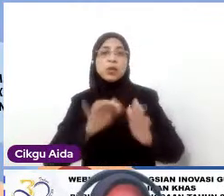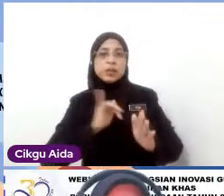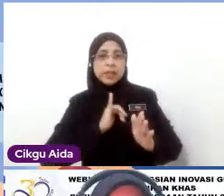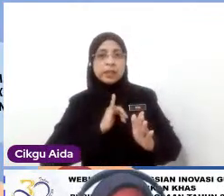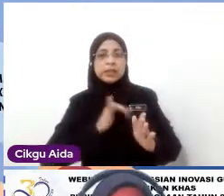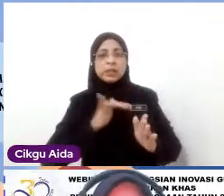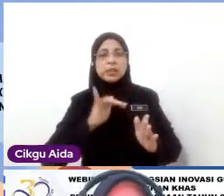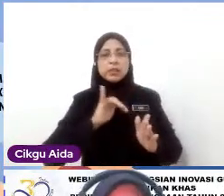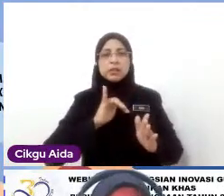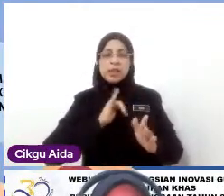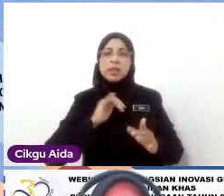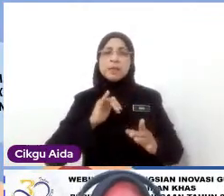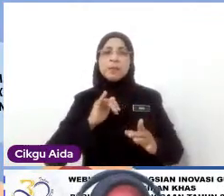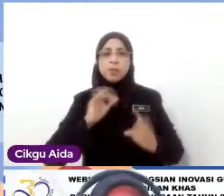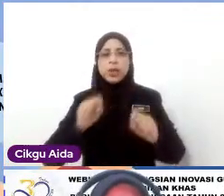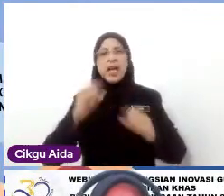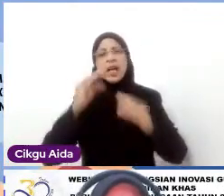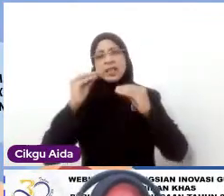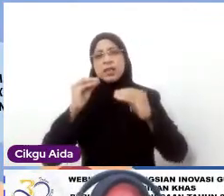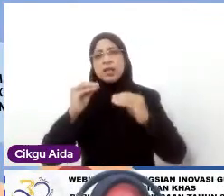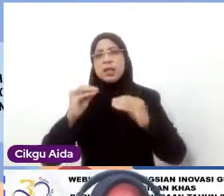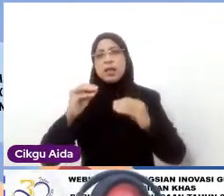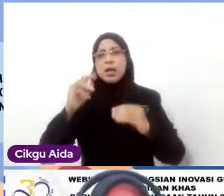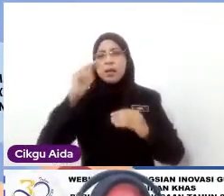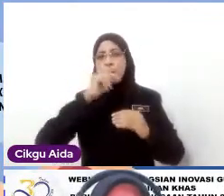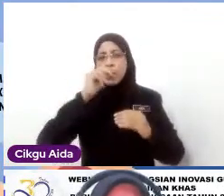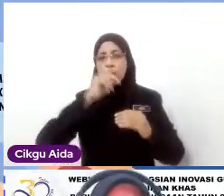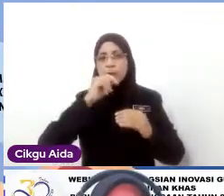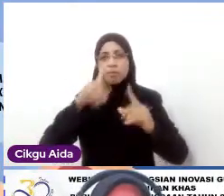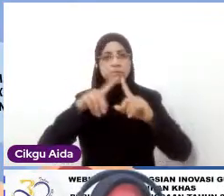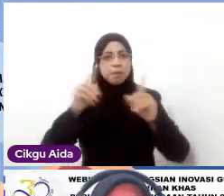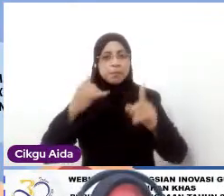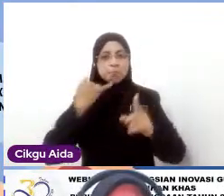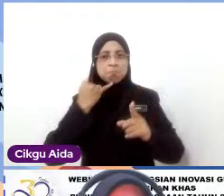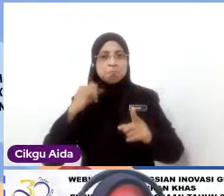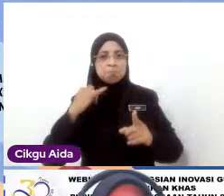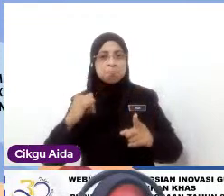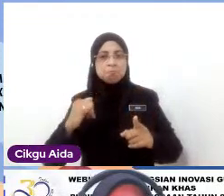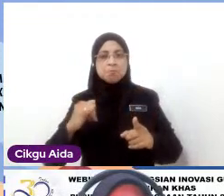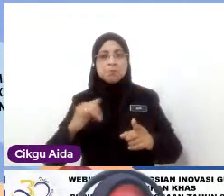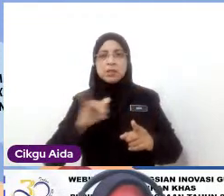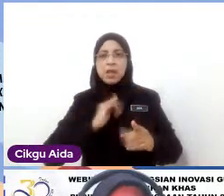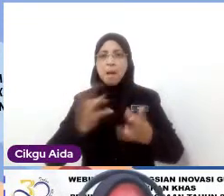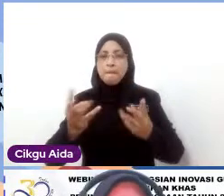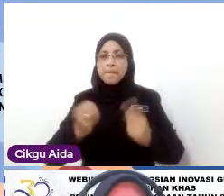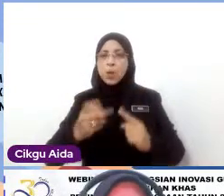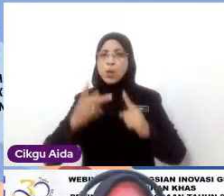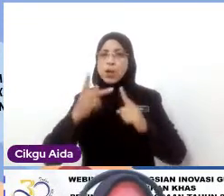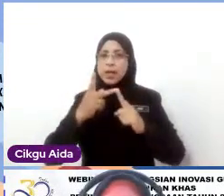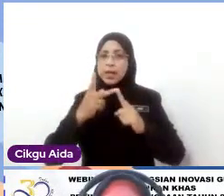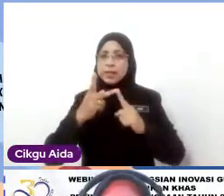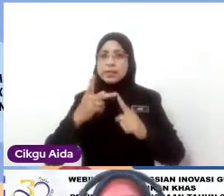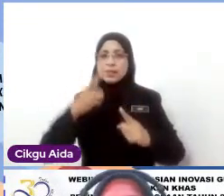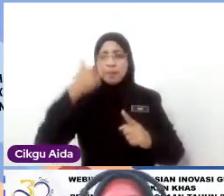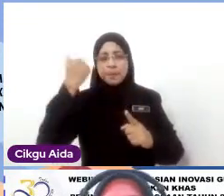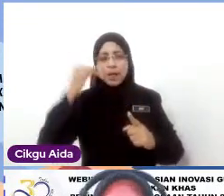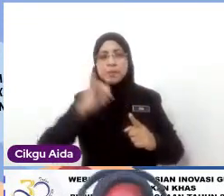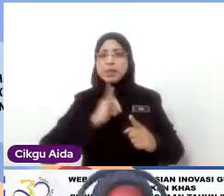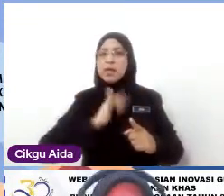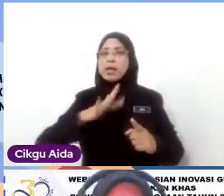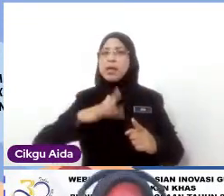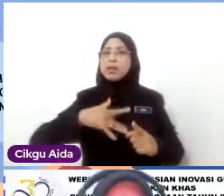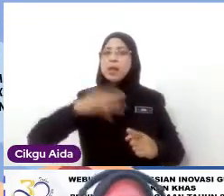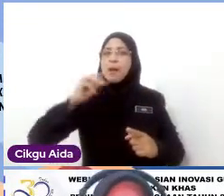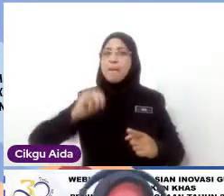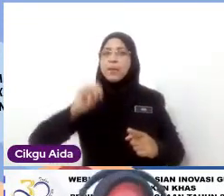mereka boleh dapat terus. Tapi kenapa saya masih kekal dekat pendidikan khas? Sebab mereka lebih memerlukan kita.